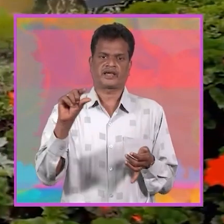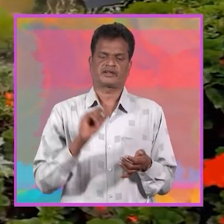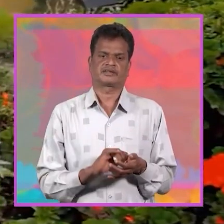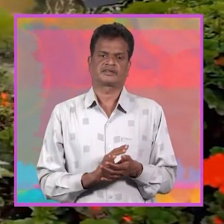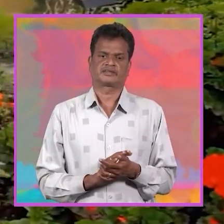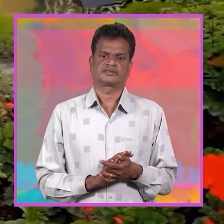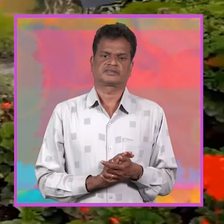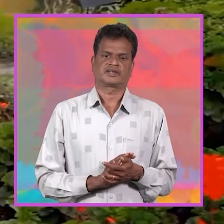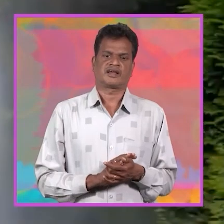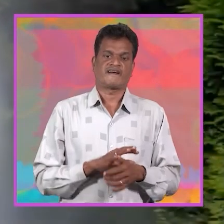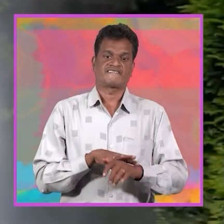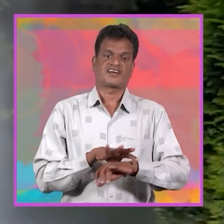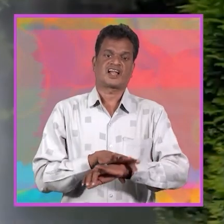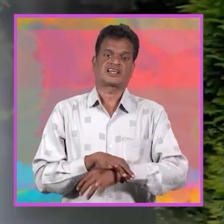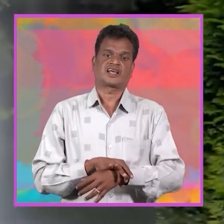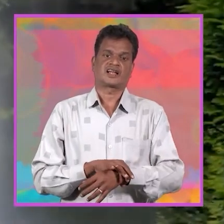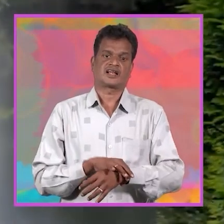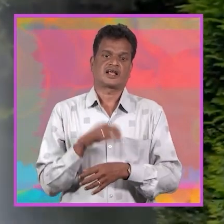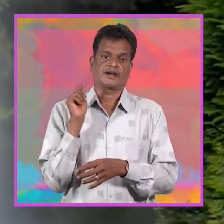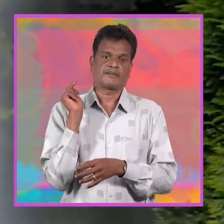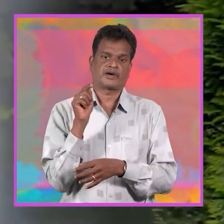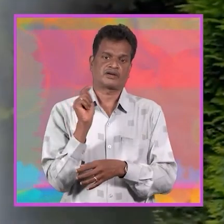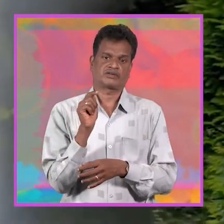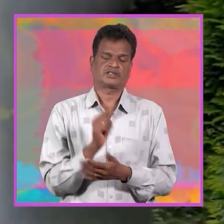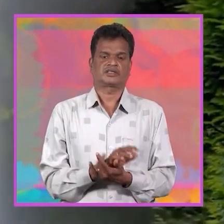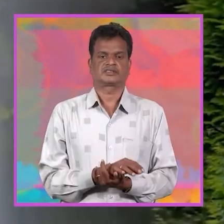இங்கே வளையல், மரங்கொத்தி அப்படின்னு கொடுத்துருக்காங்க.